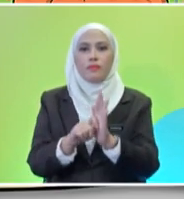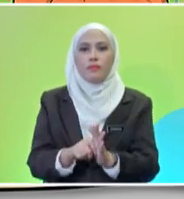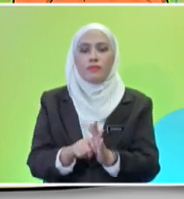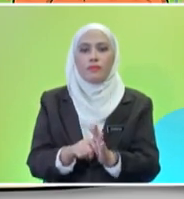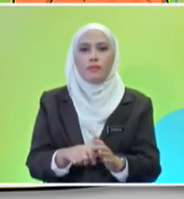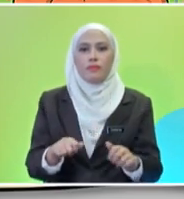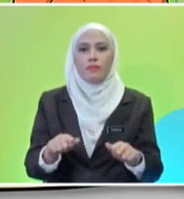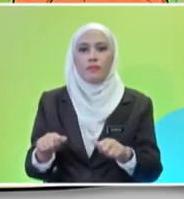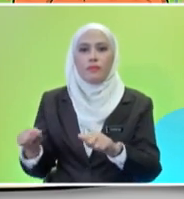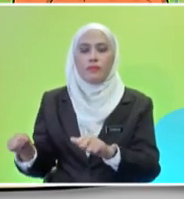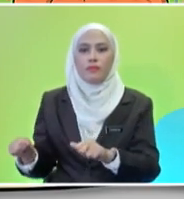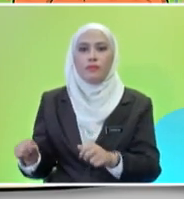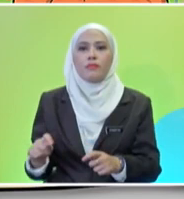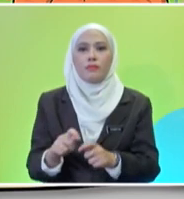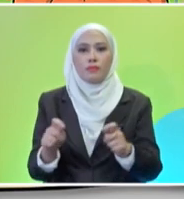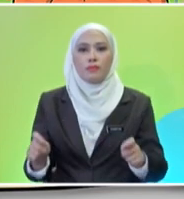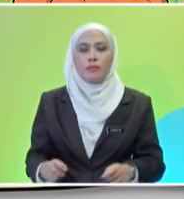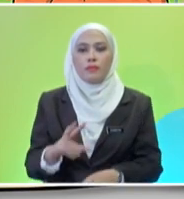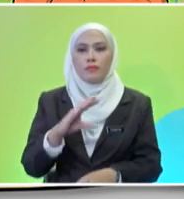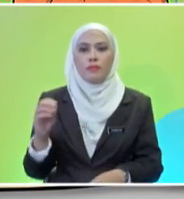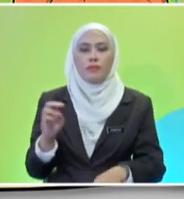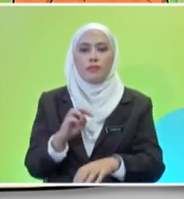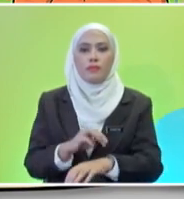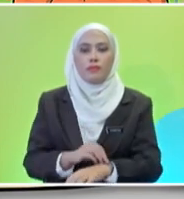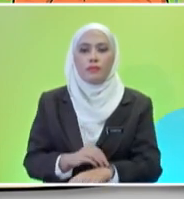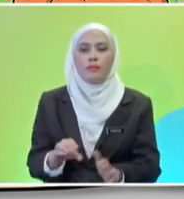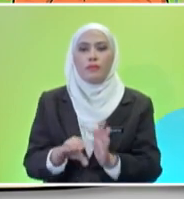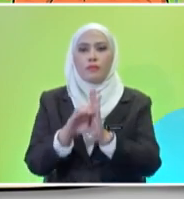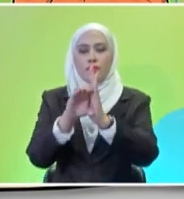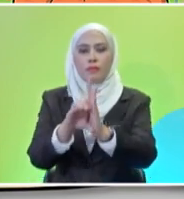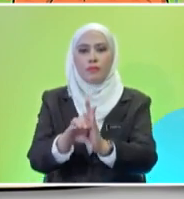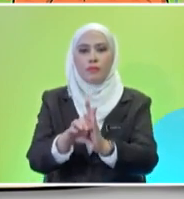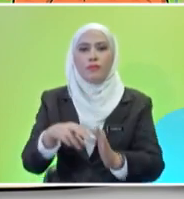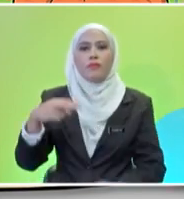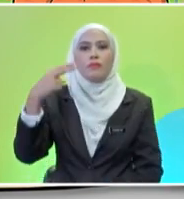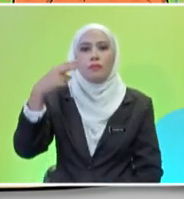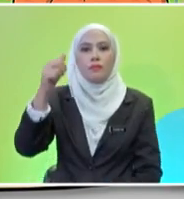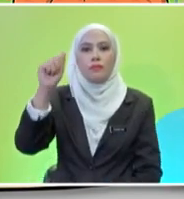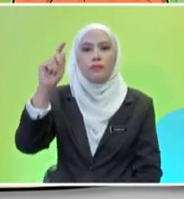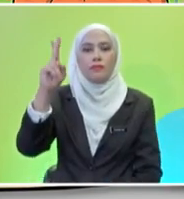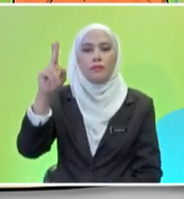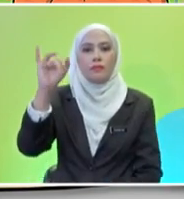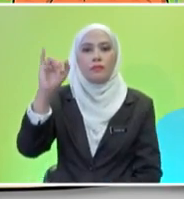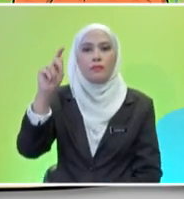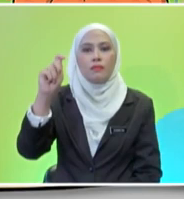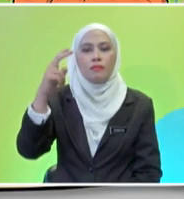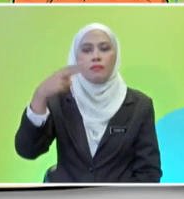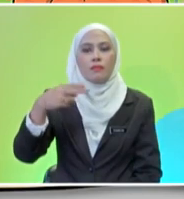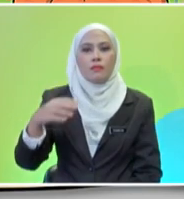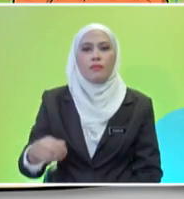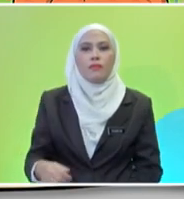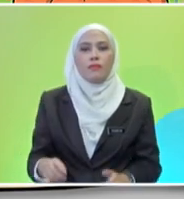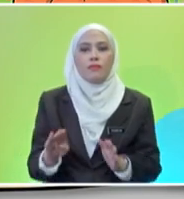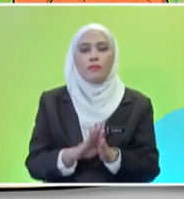tidak boleh digunakan untuk pegadai lain contohnya hari berasal dari Sabah hari